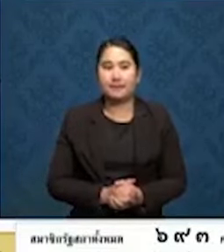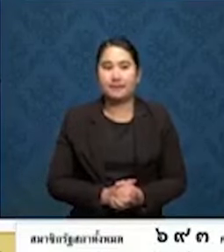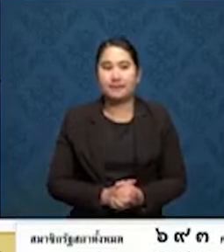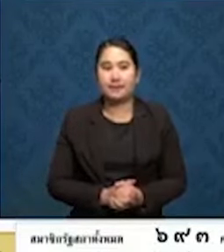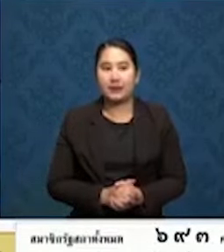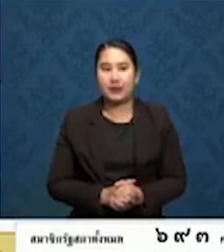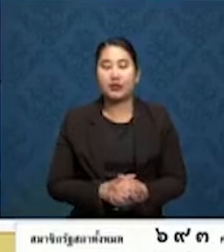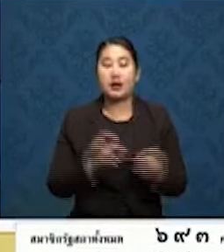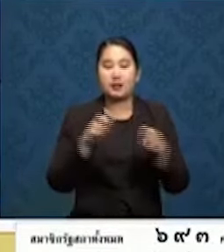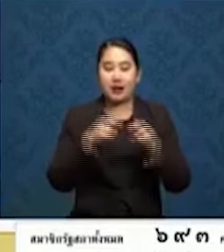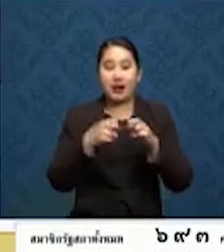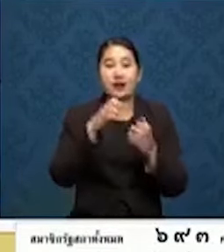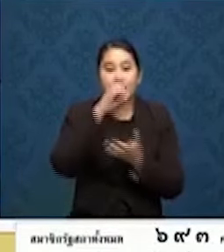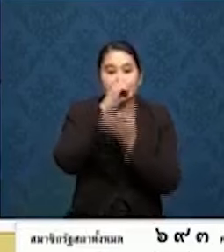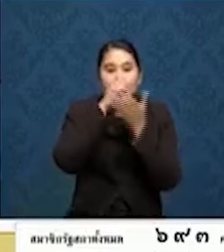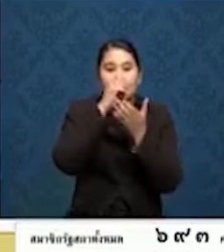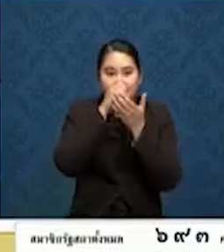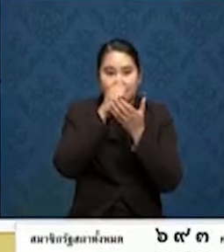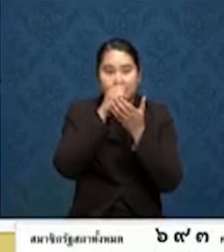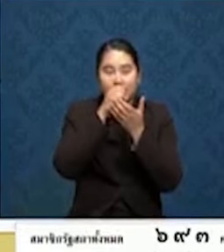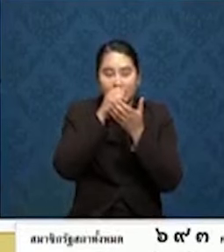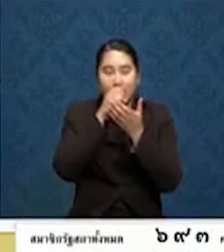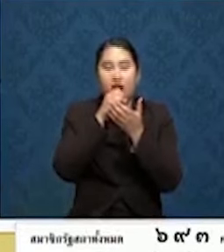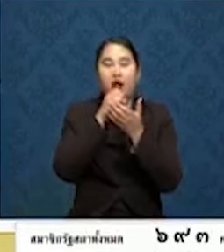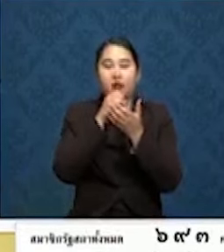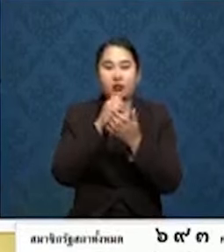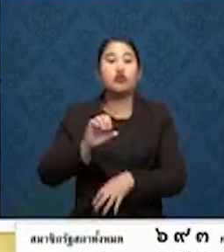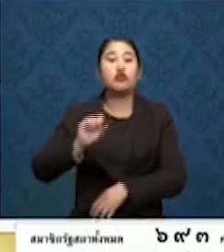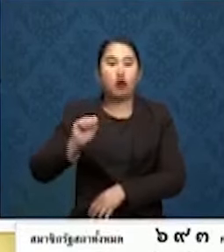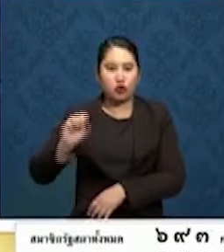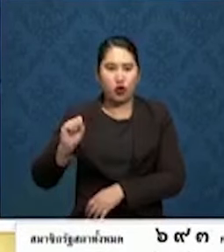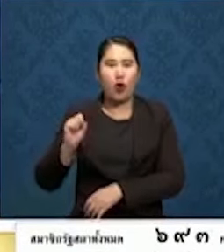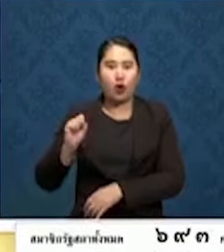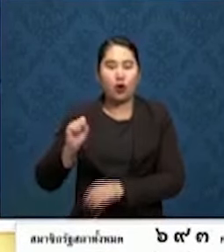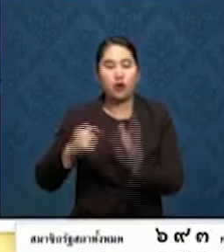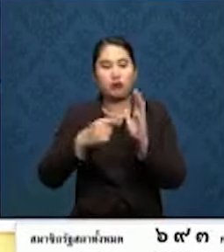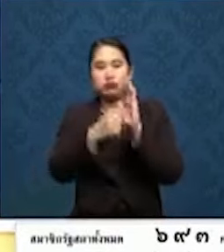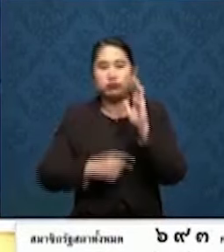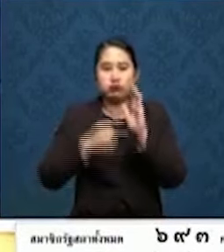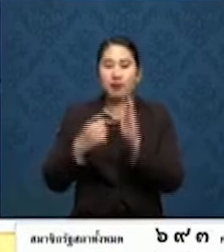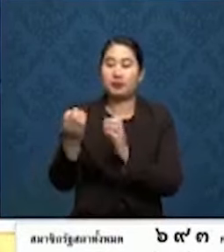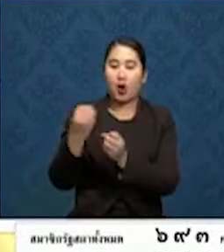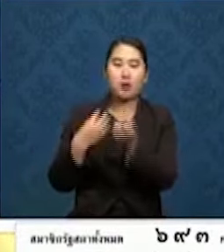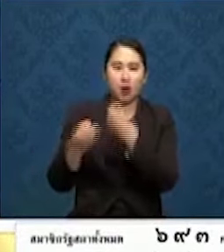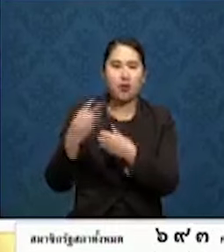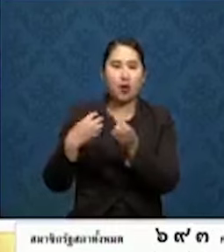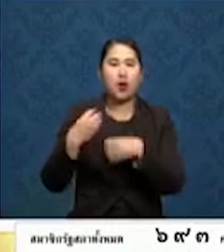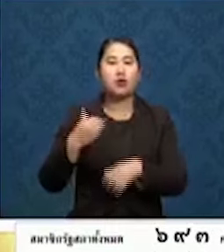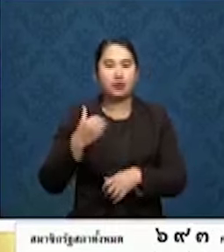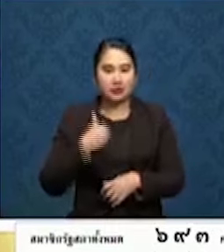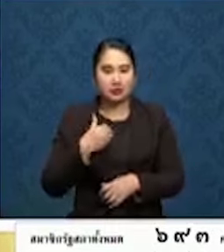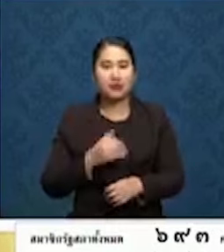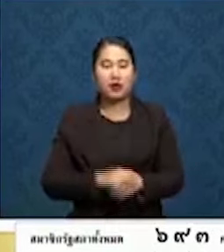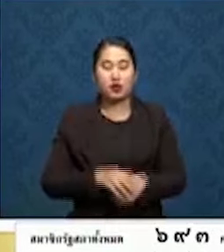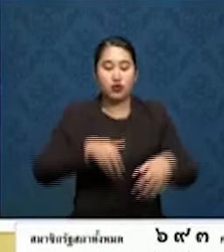ไรยังไงตรงไหนเน้นตรงไหนเป็นจุดสำคัญมีผ่อนหนักผ่อนเบาตรงไหนนะครับหรือว่าถ้าพวกเราอยู่ในเมืองก็อาจจะเค